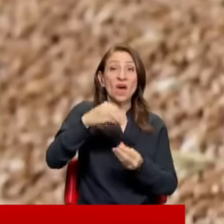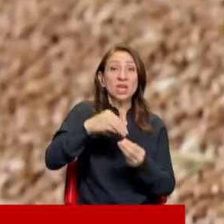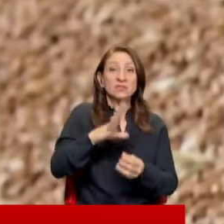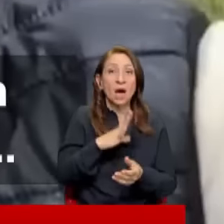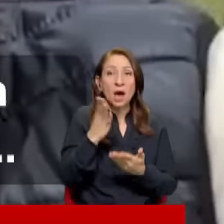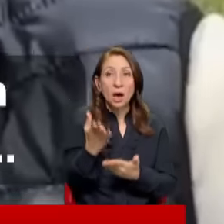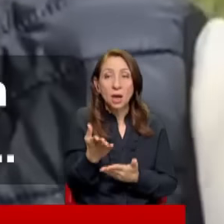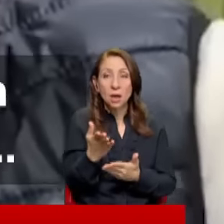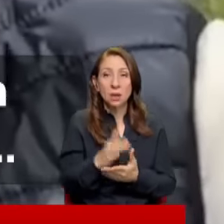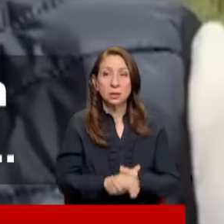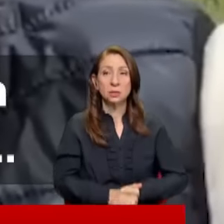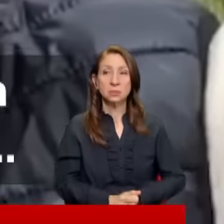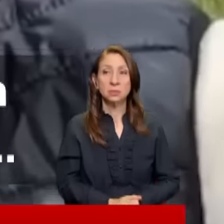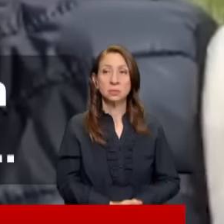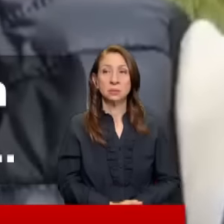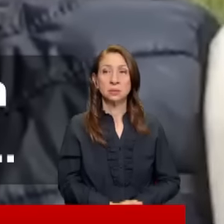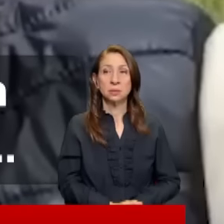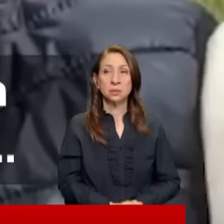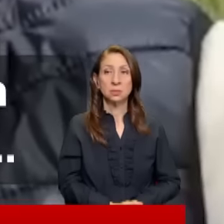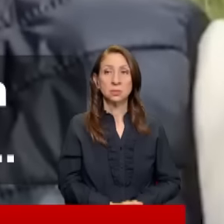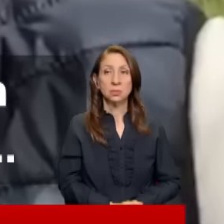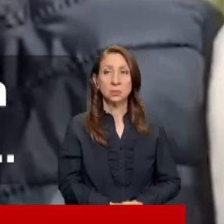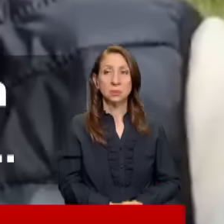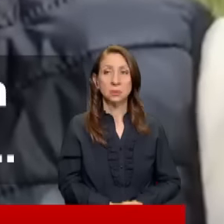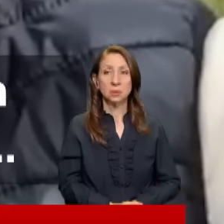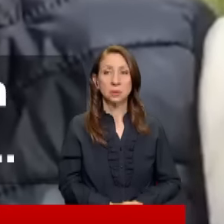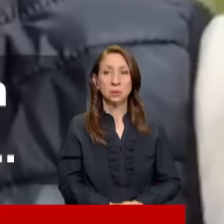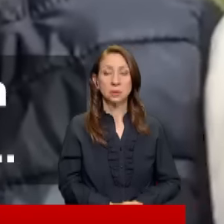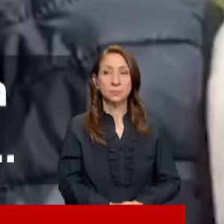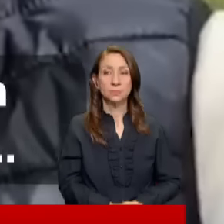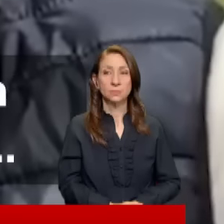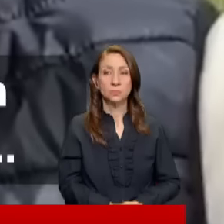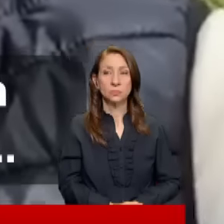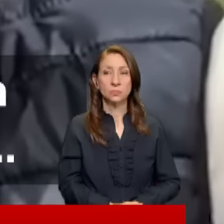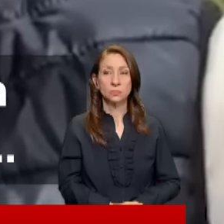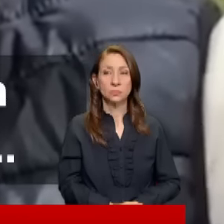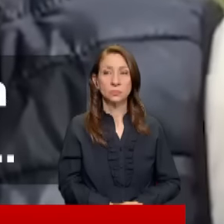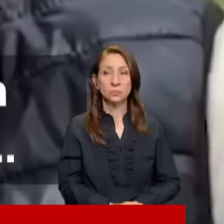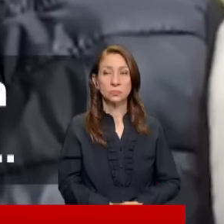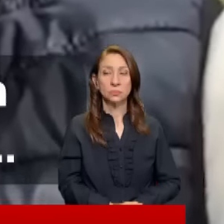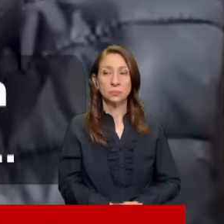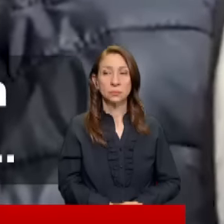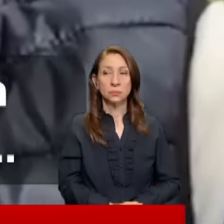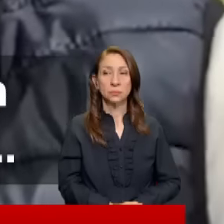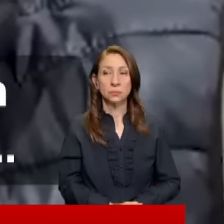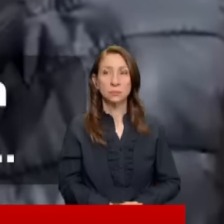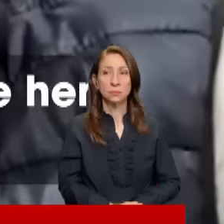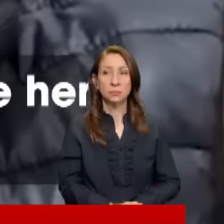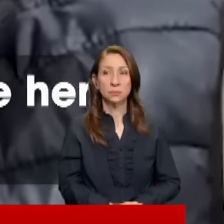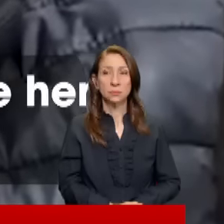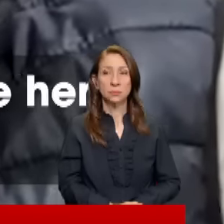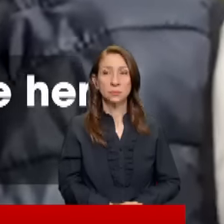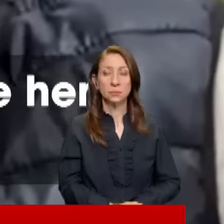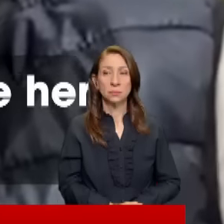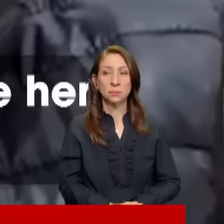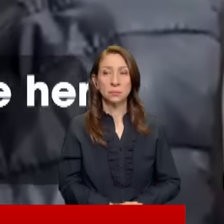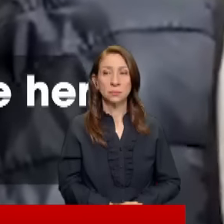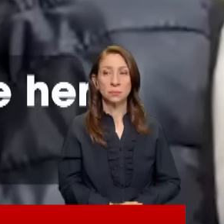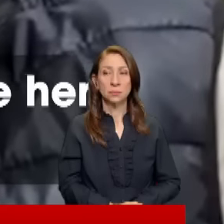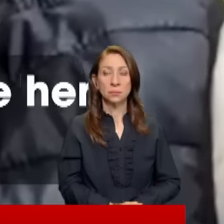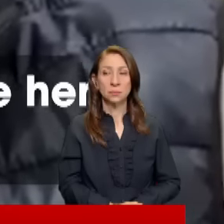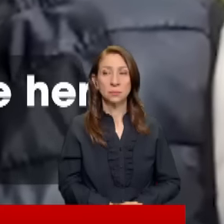omuzlarında aşırı bir yüksek bir faiz var Yani bu ortamda nasıl üretim olacak yani ben hani şu an Bu tarlaya yatırdığım parayı mevduata